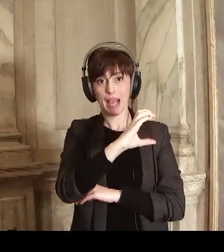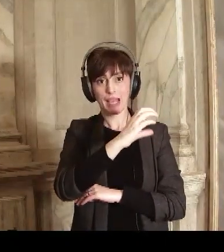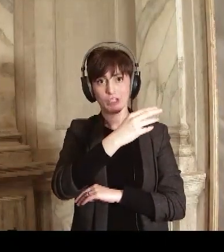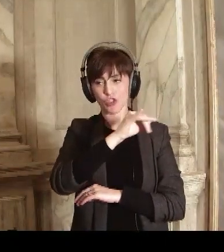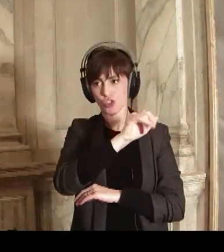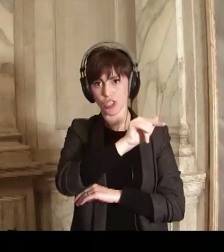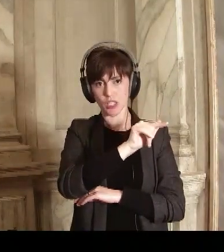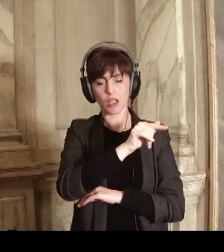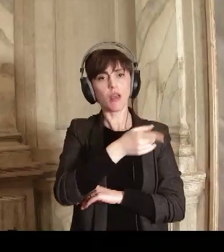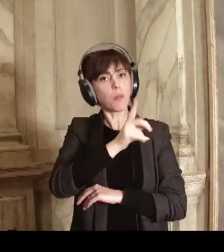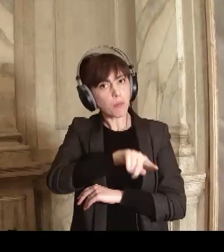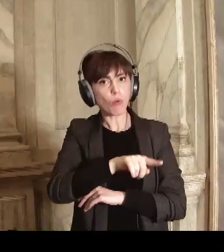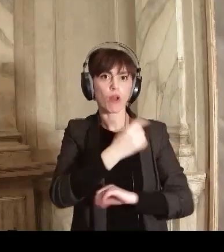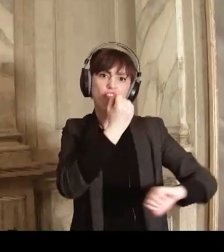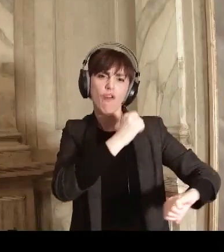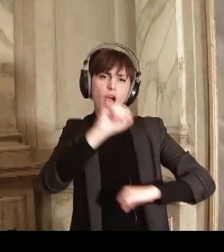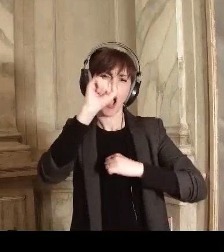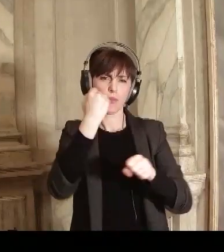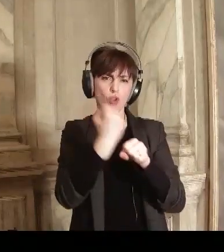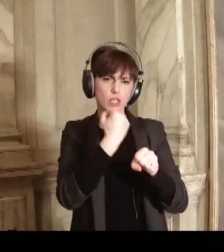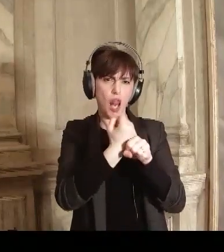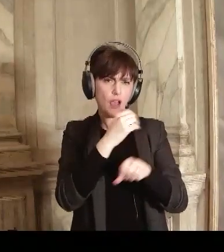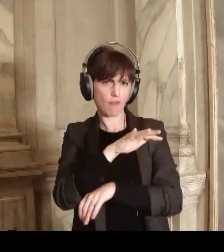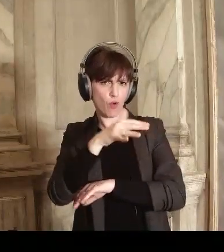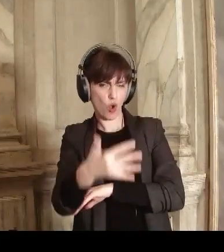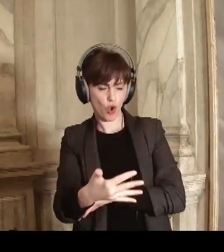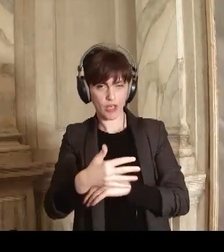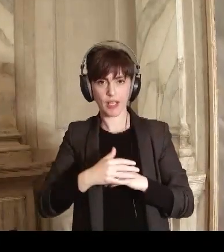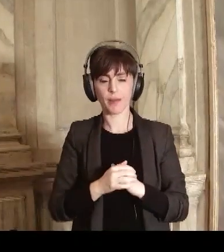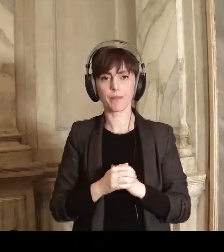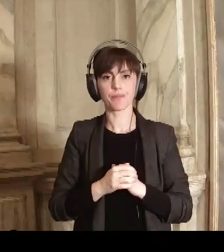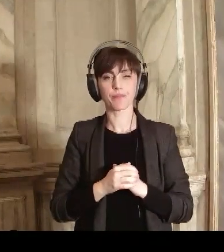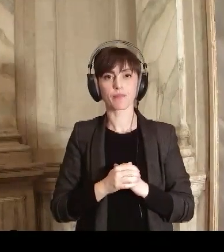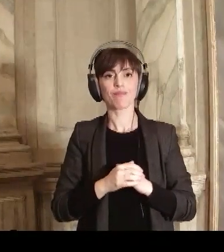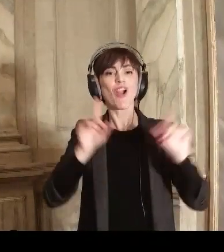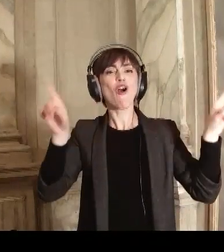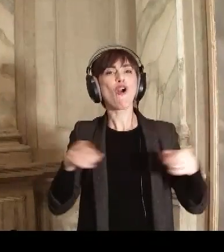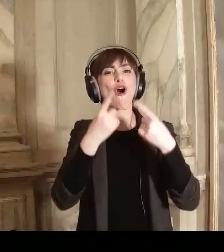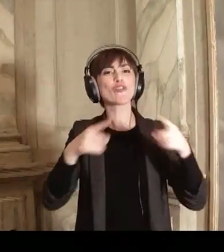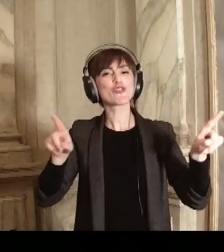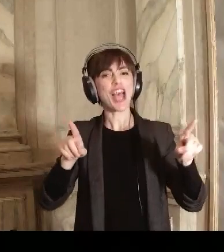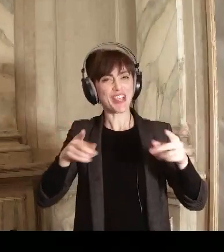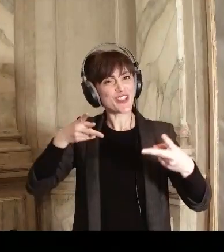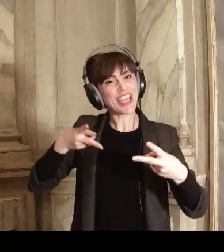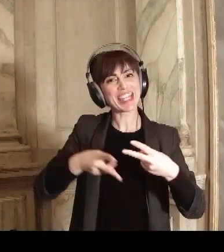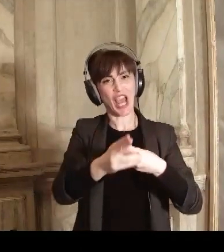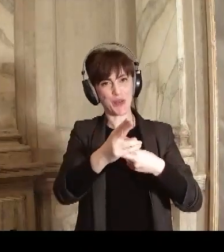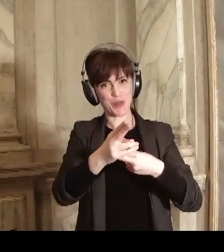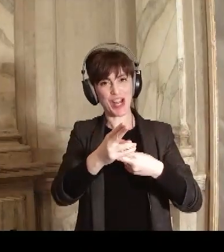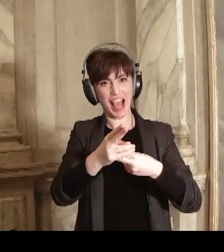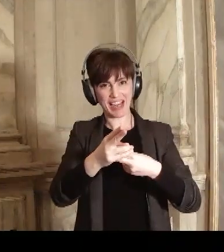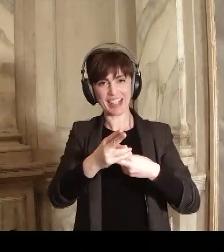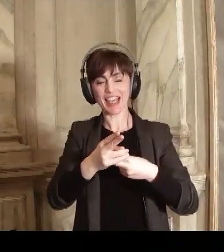di Robert Henke e Fausto Romitelli. Il concerto inaugurale è aperto da As Alive and Breeze di